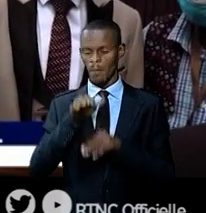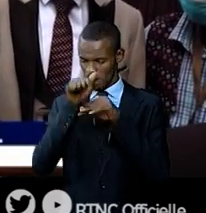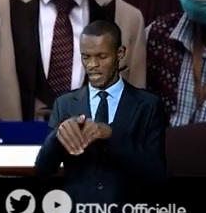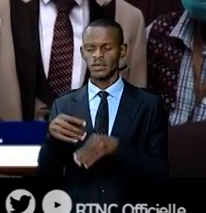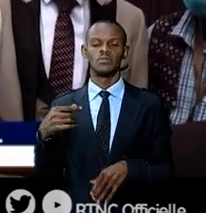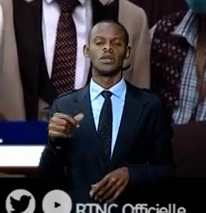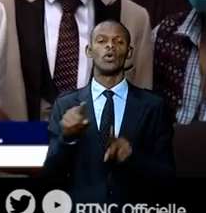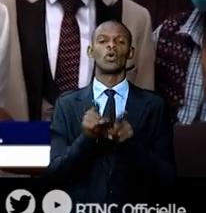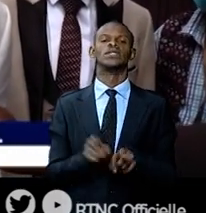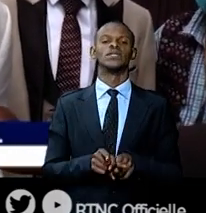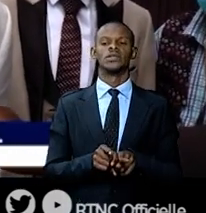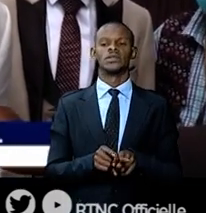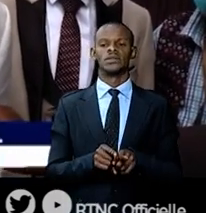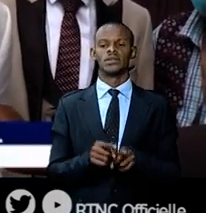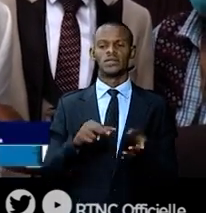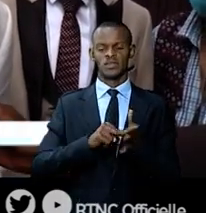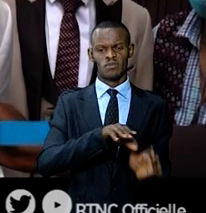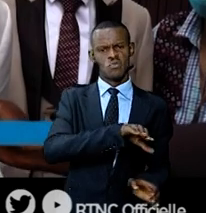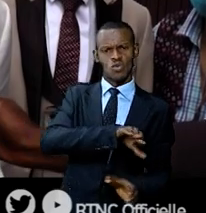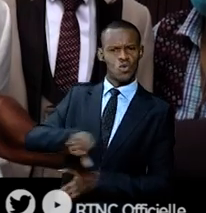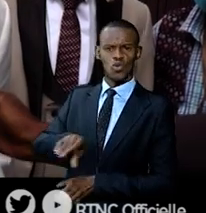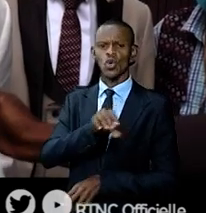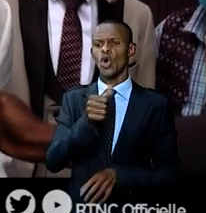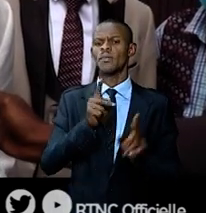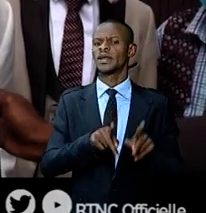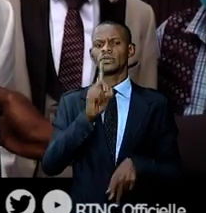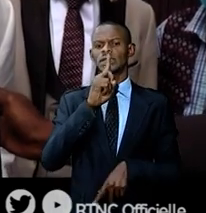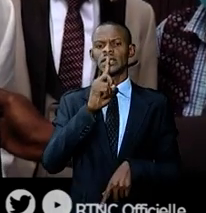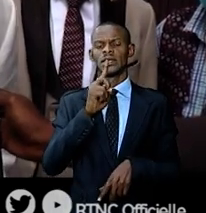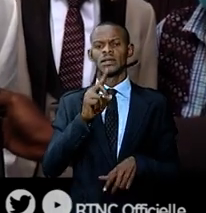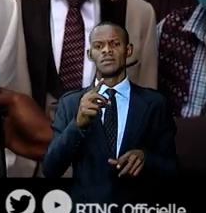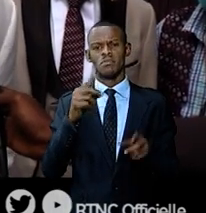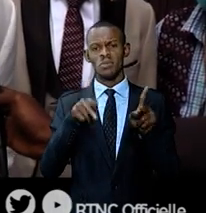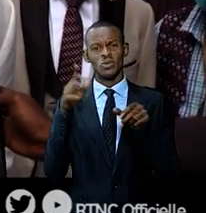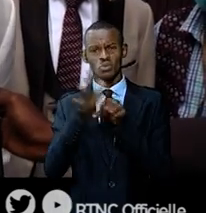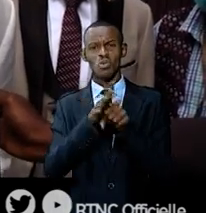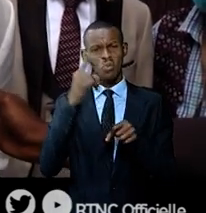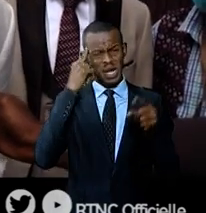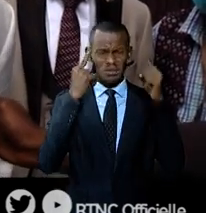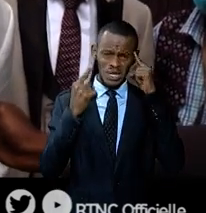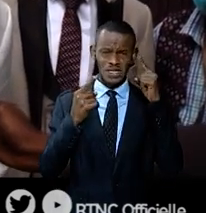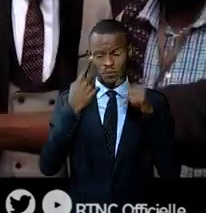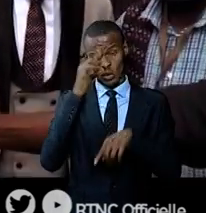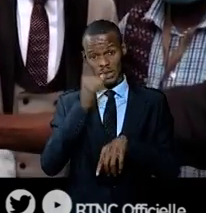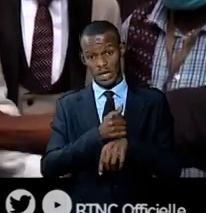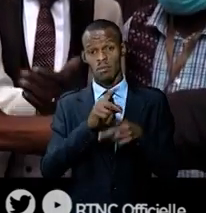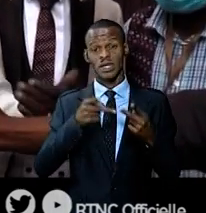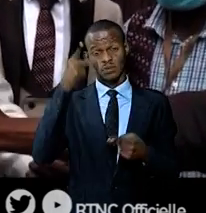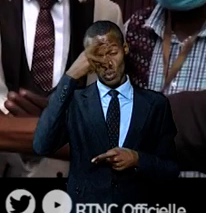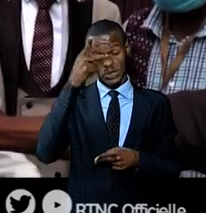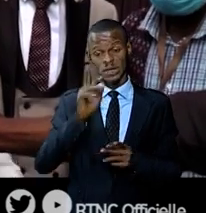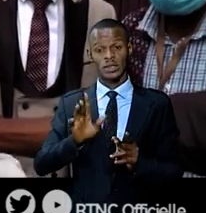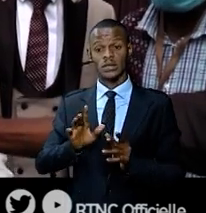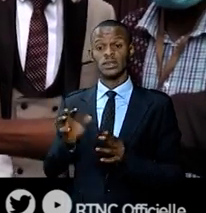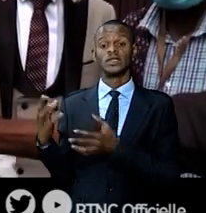que les gens pensent que les problèmes d'implantation du premier parti politique, c'est les problèmes du président. Chez nous, il n'est pas question. Nous devons